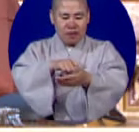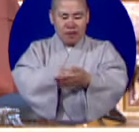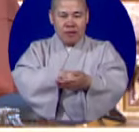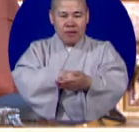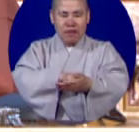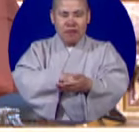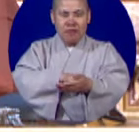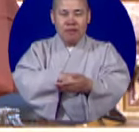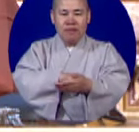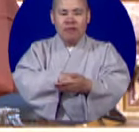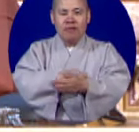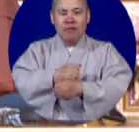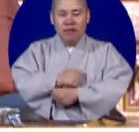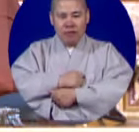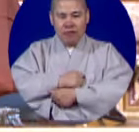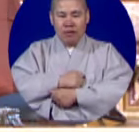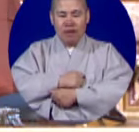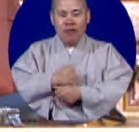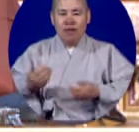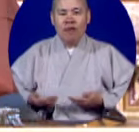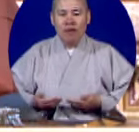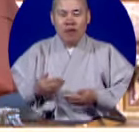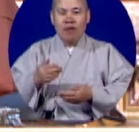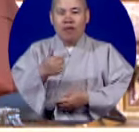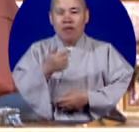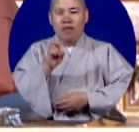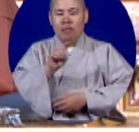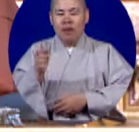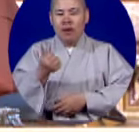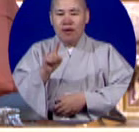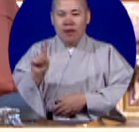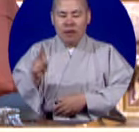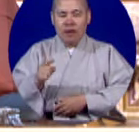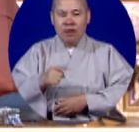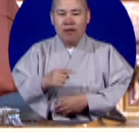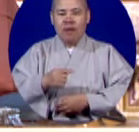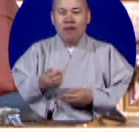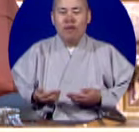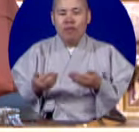마하 보시바라밀 그런 말이 전혀 없거든요.